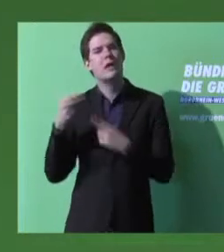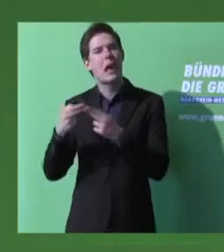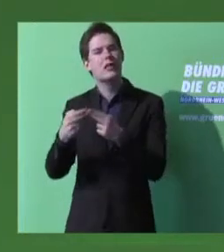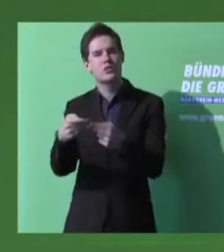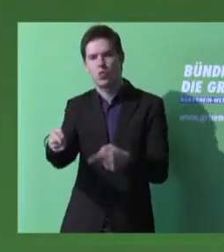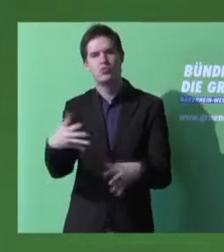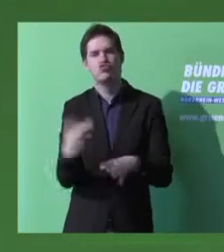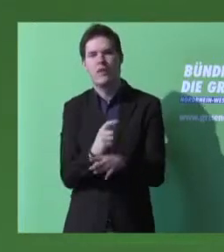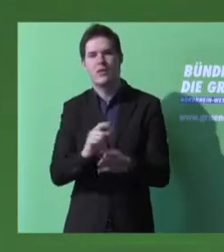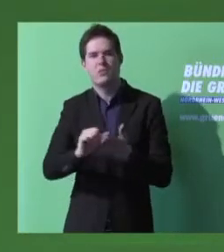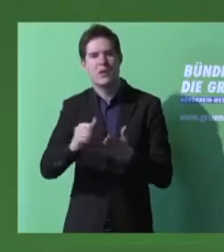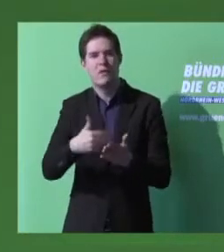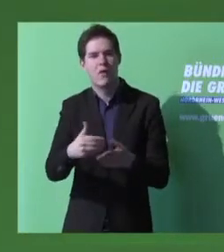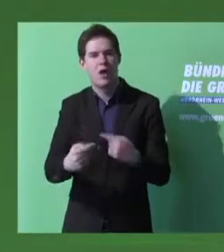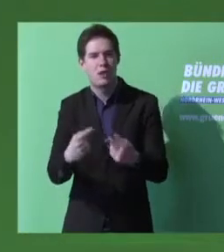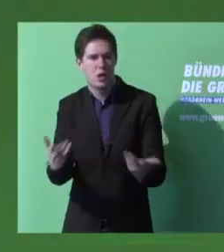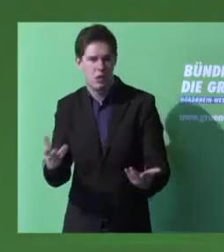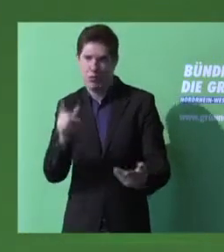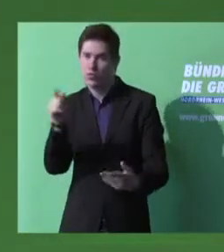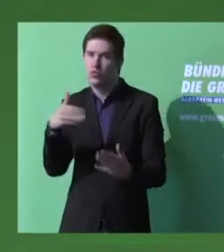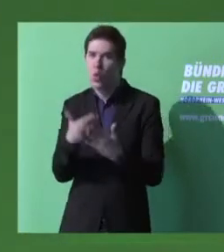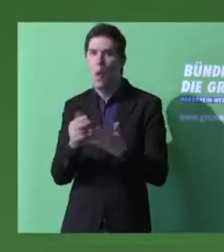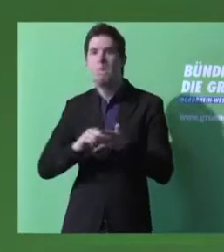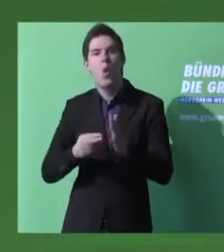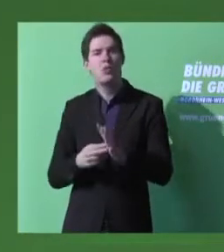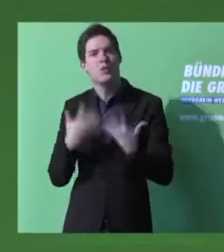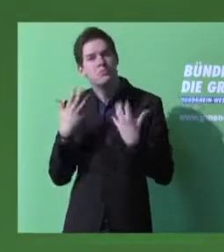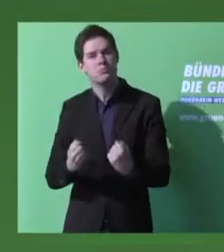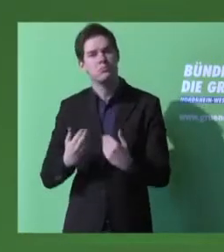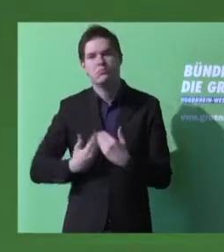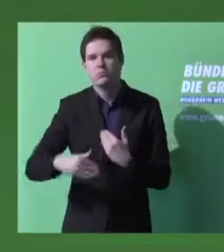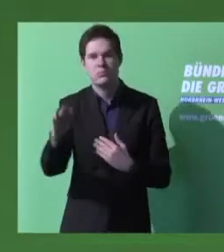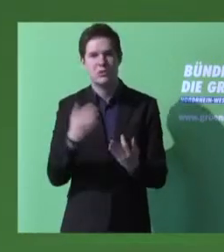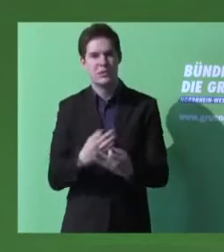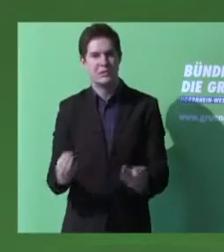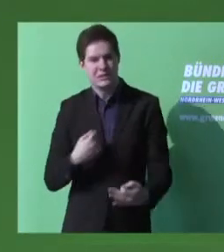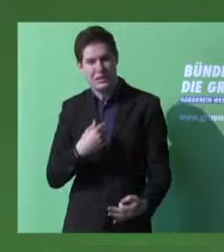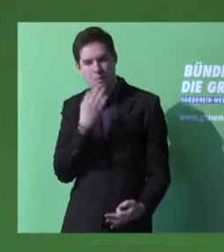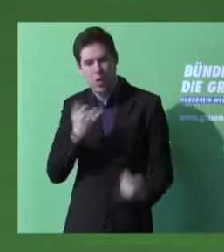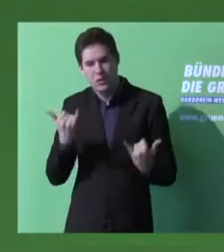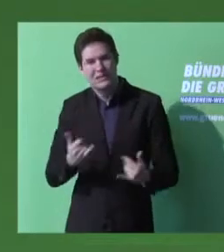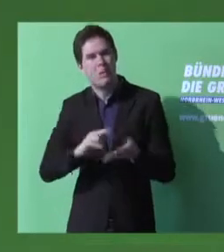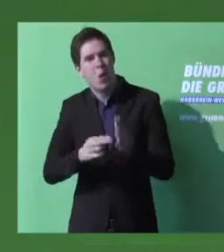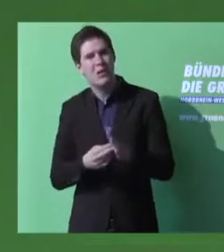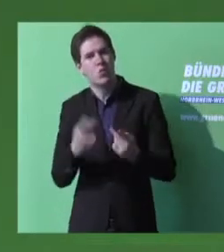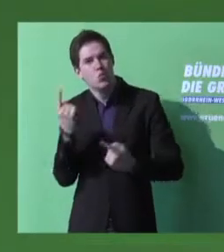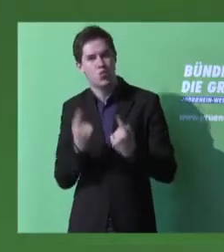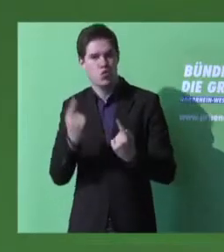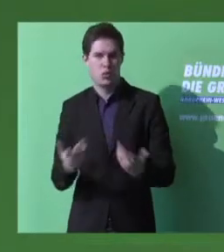keine nachhaltige Politik. Wir brauchen eine andere. Wir brauchen eine grüne Politik in diesem Land.